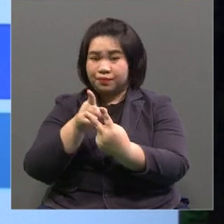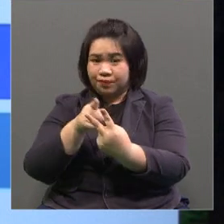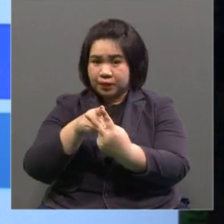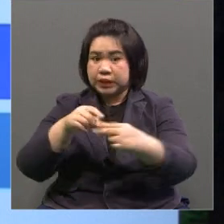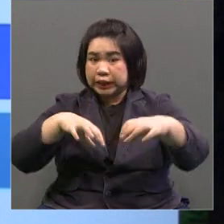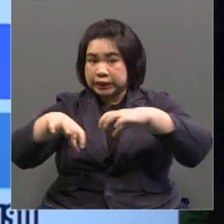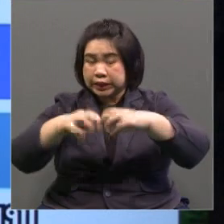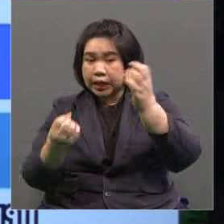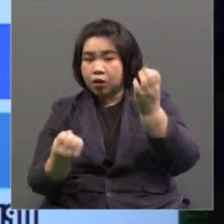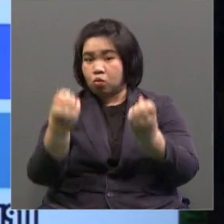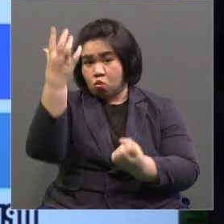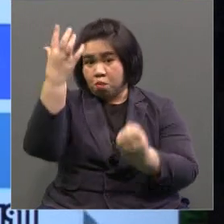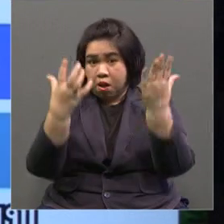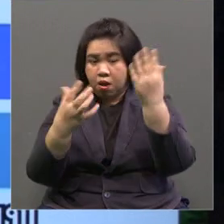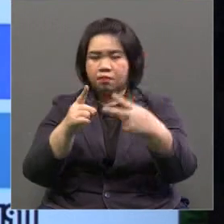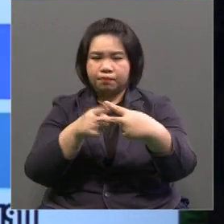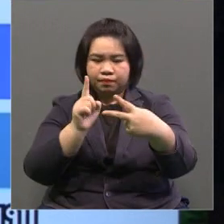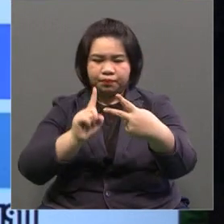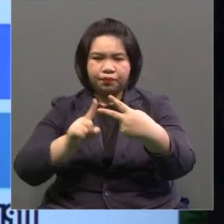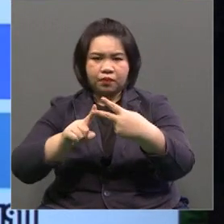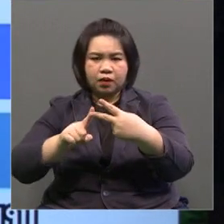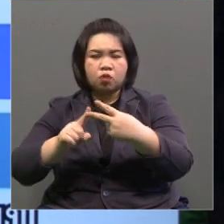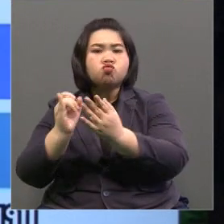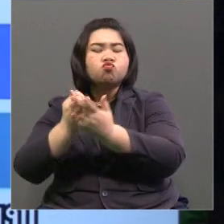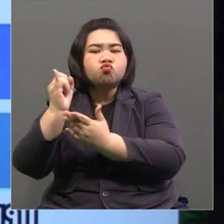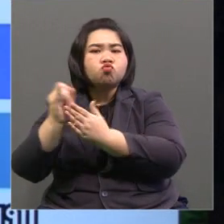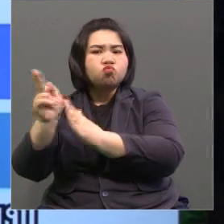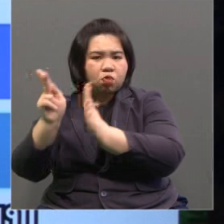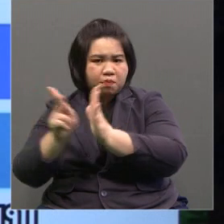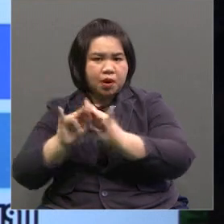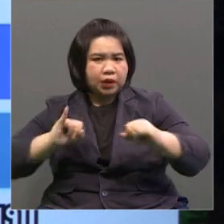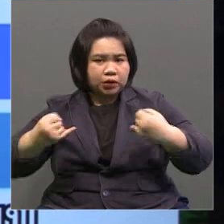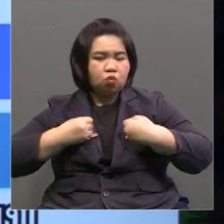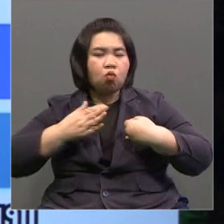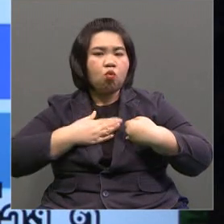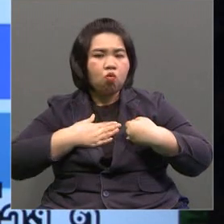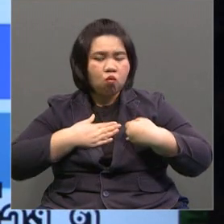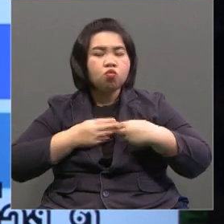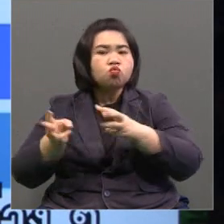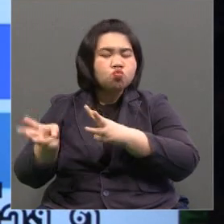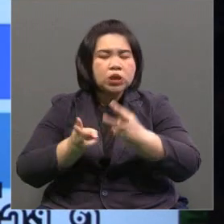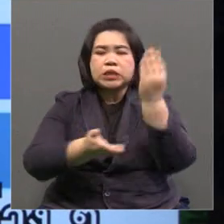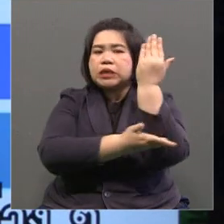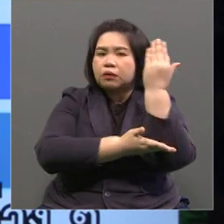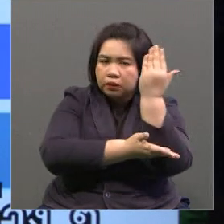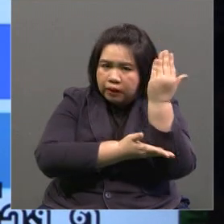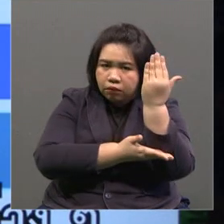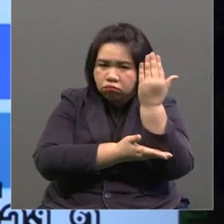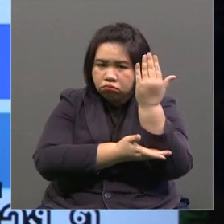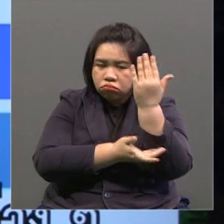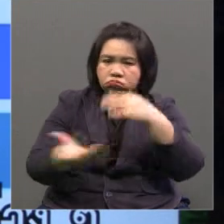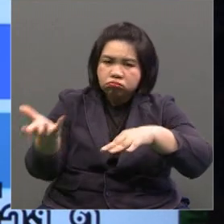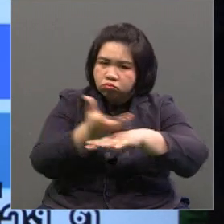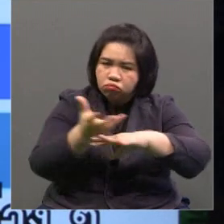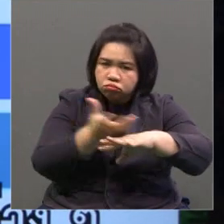ารจัดการป่าไม้อย่างยงยืนและระบบสำแดงความถูกต้องตามกฎหมายด้วยตนเองการตัดและการนำเคลื่อนที่ไม้ซึ่ง